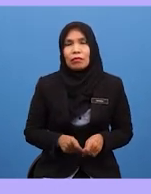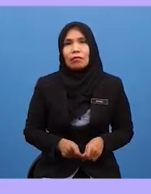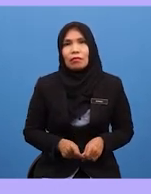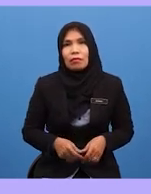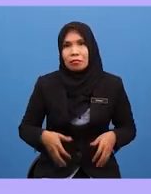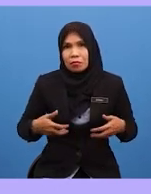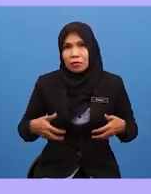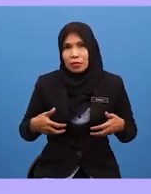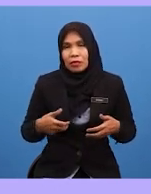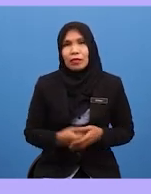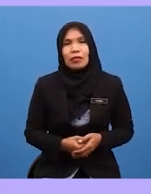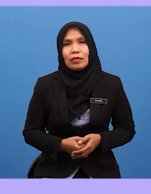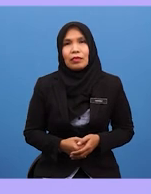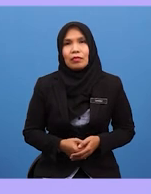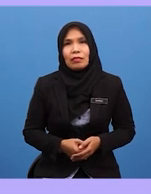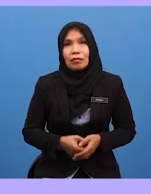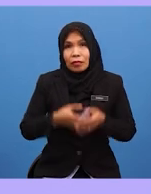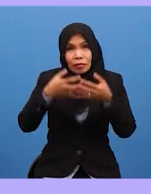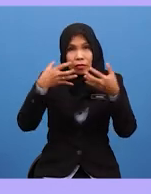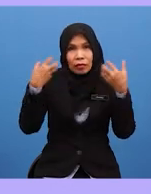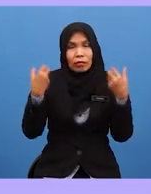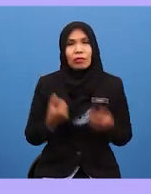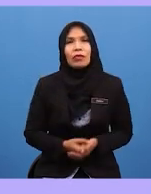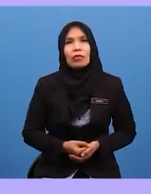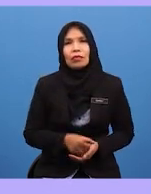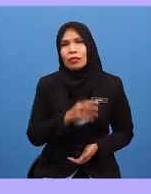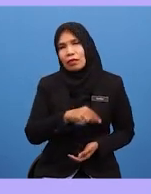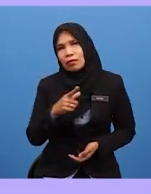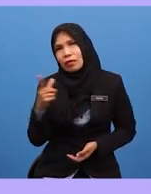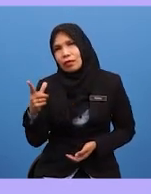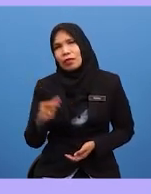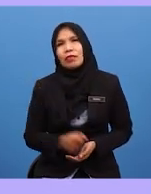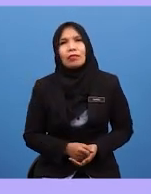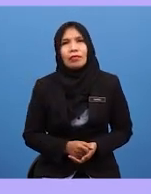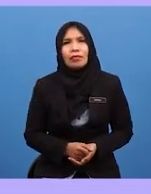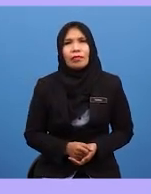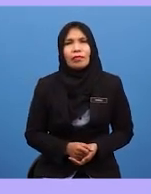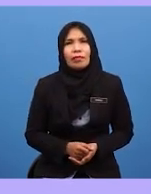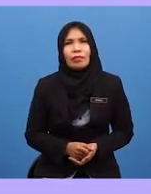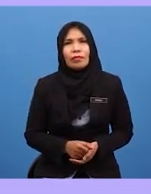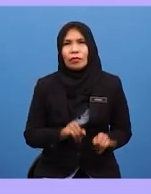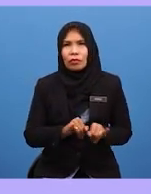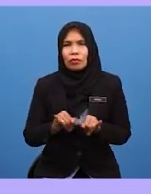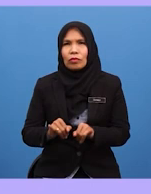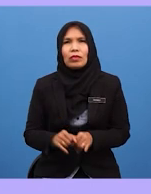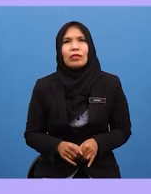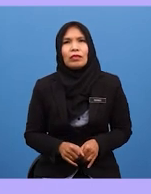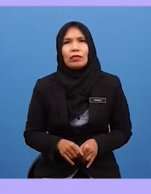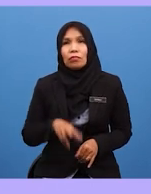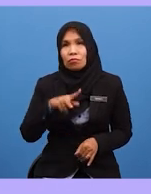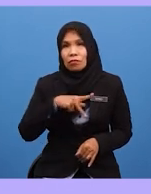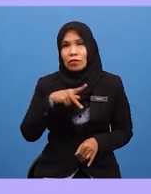harimau dan sebagainya juga mempunyai lengkung pertumbuhan